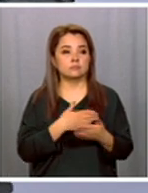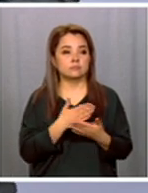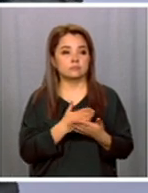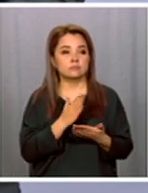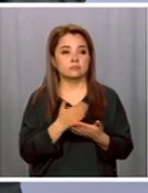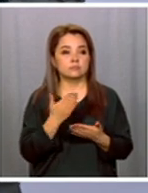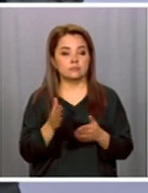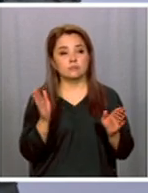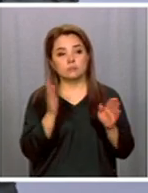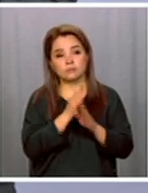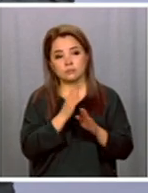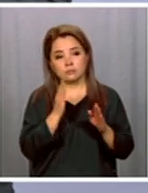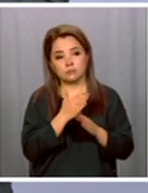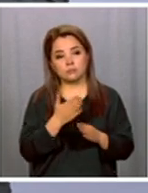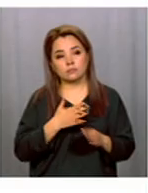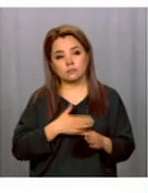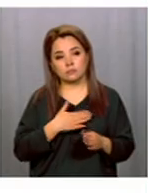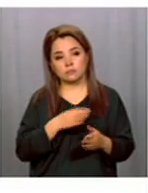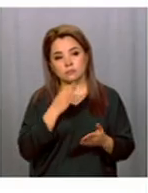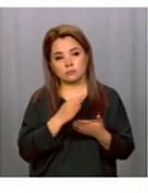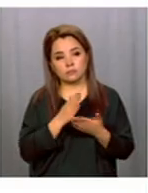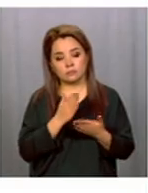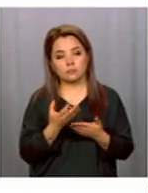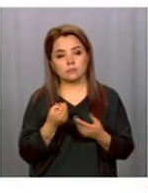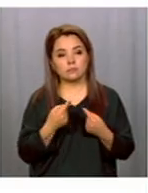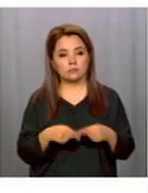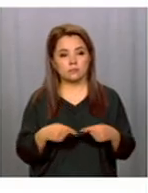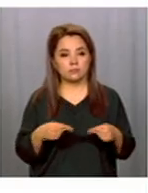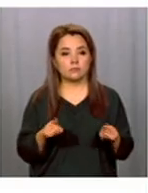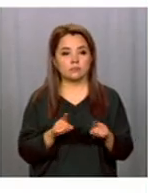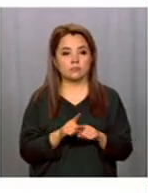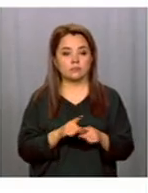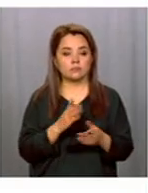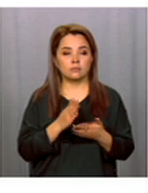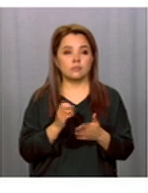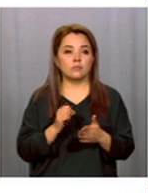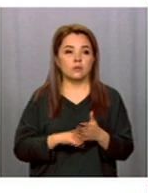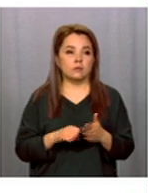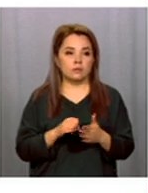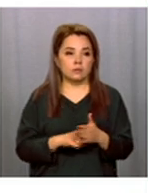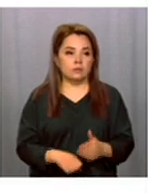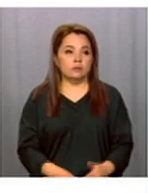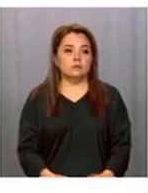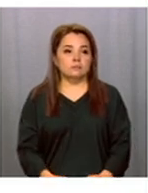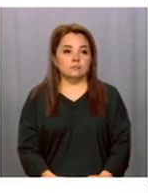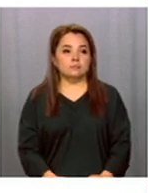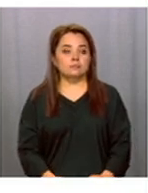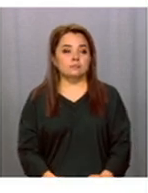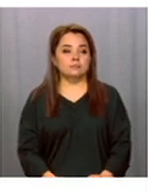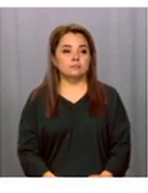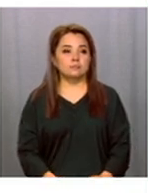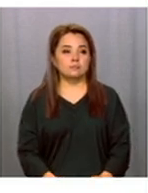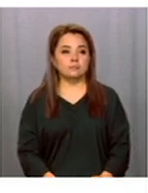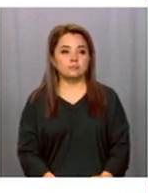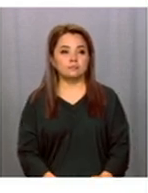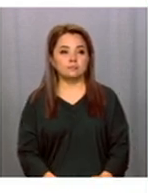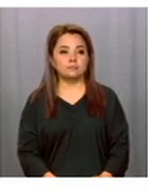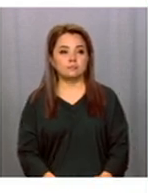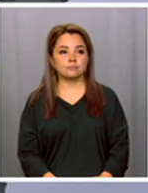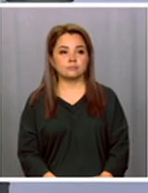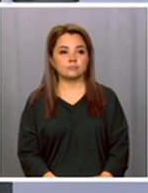ауа райының қолайсыздығы және тағы басқа да себептер. Жауаптарыңыз дұрыс деп